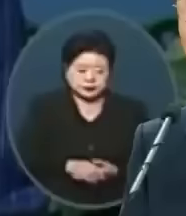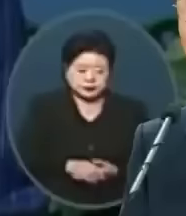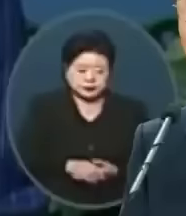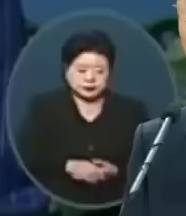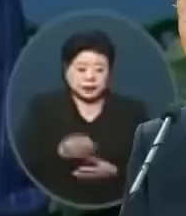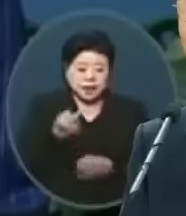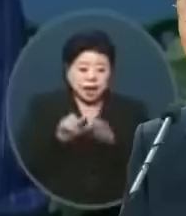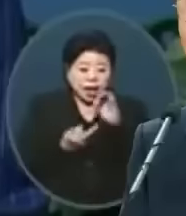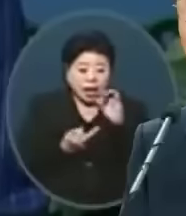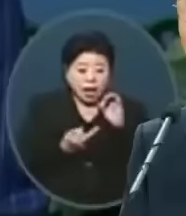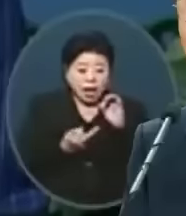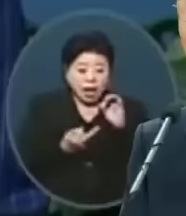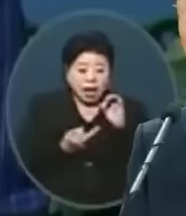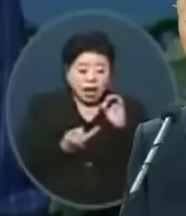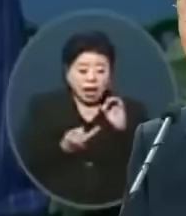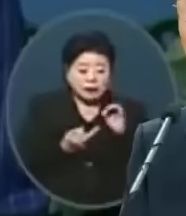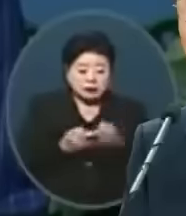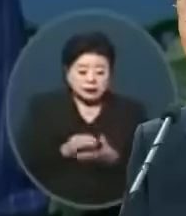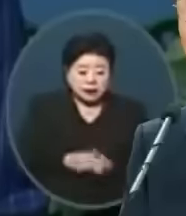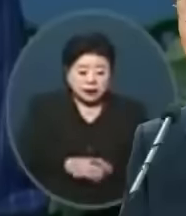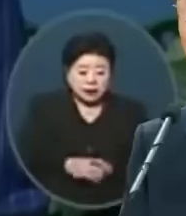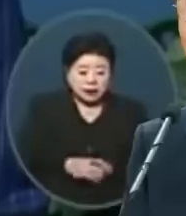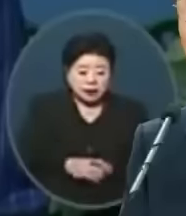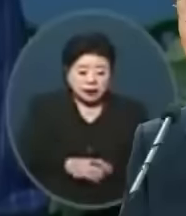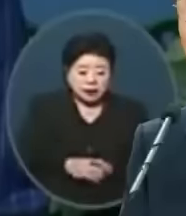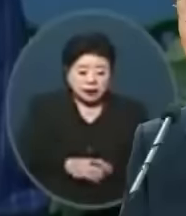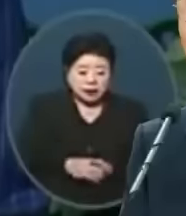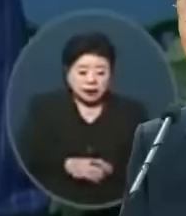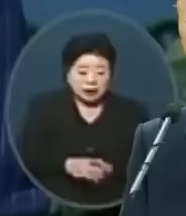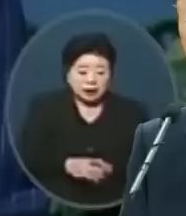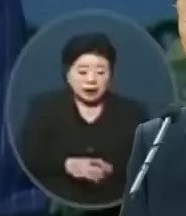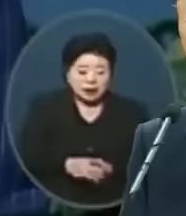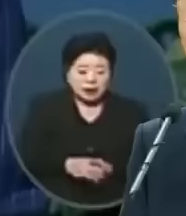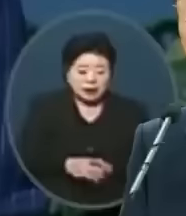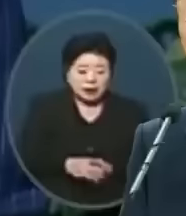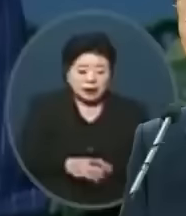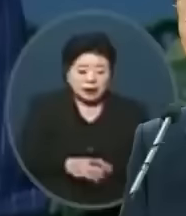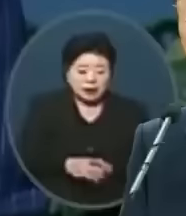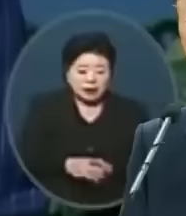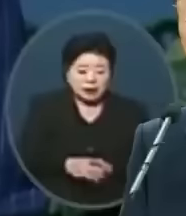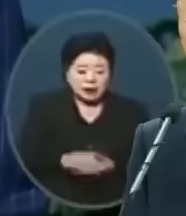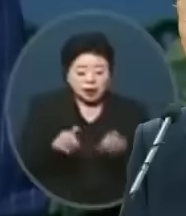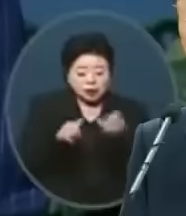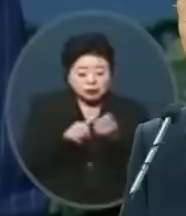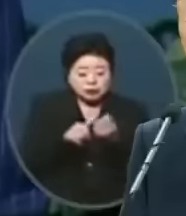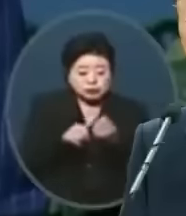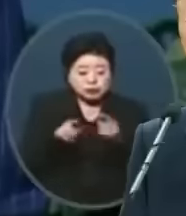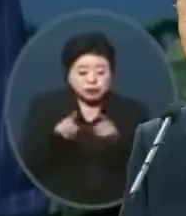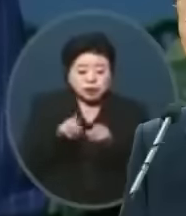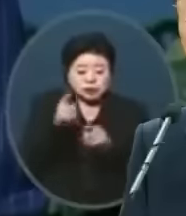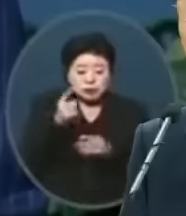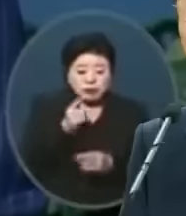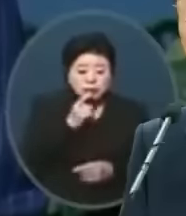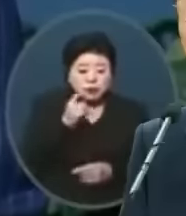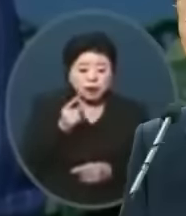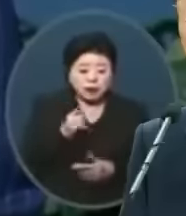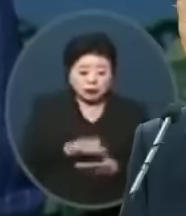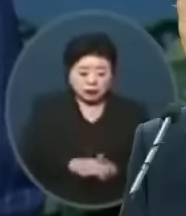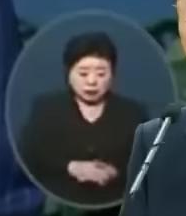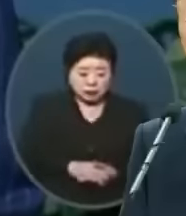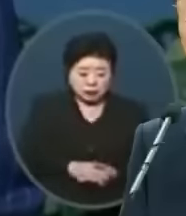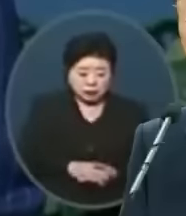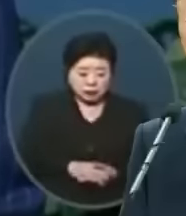아침 조차 날라와 같이 하자고 그래요. 그래 부부간에 같이 나오라고 함께 조찬을 하죠.